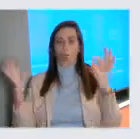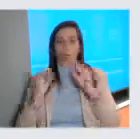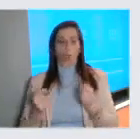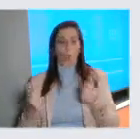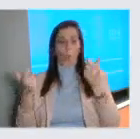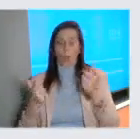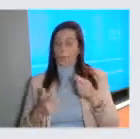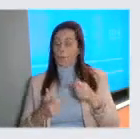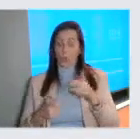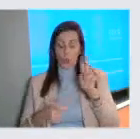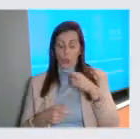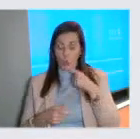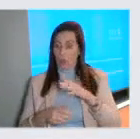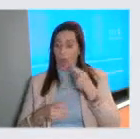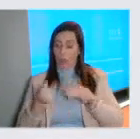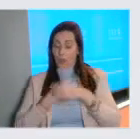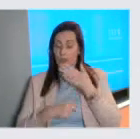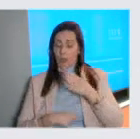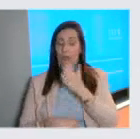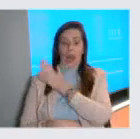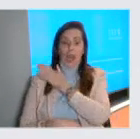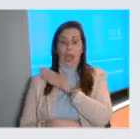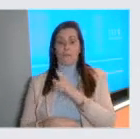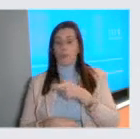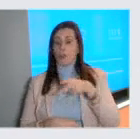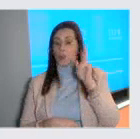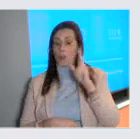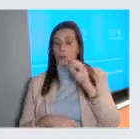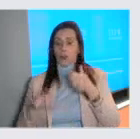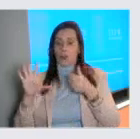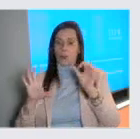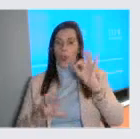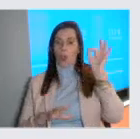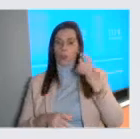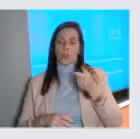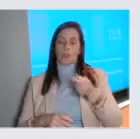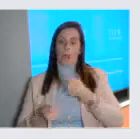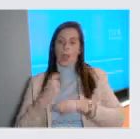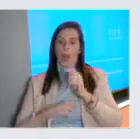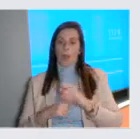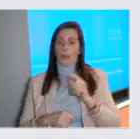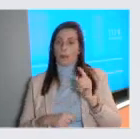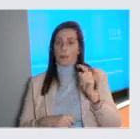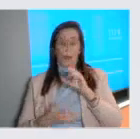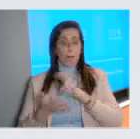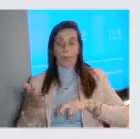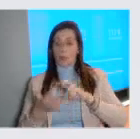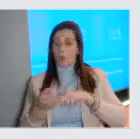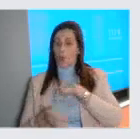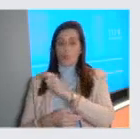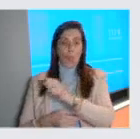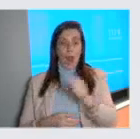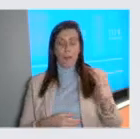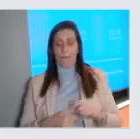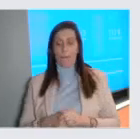ואני אומר לכם, מחזיקים את כלכלת המדינה. יותר מ-60% מהכלכלה מגיע מהמיסים שאנחנו